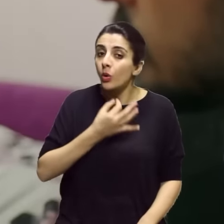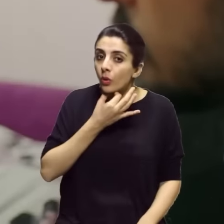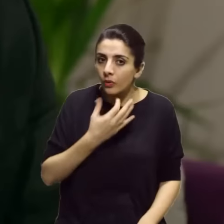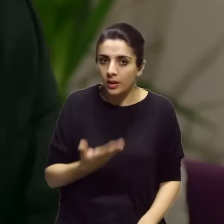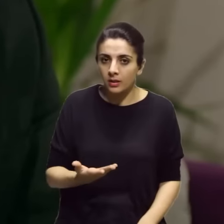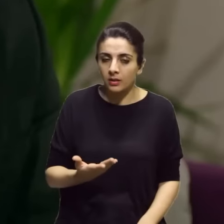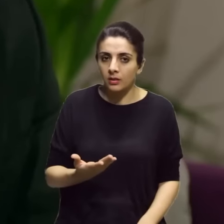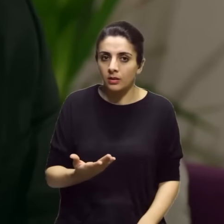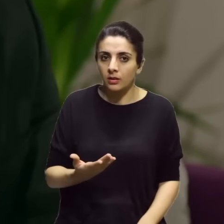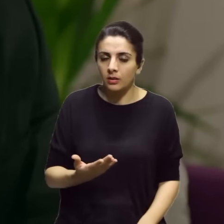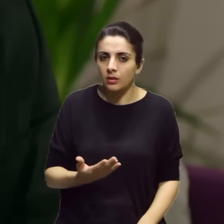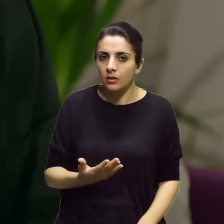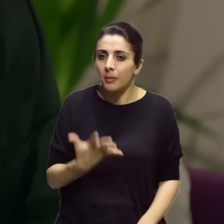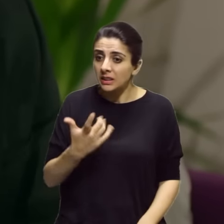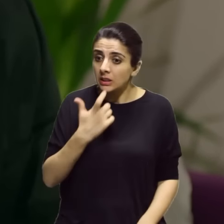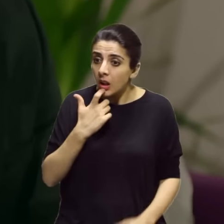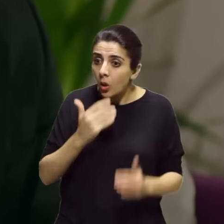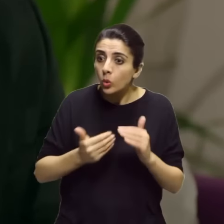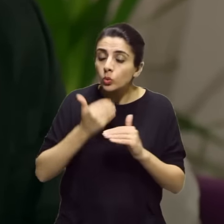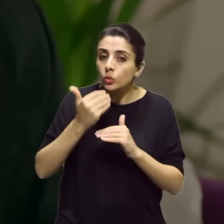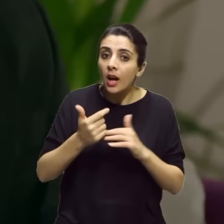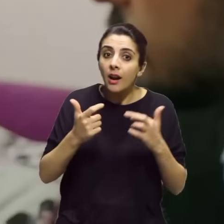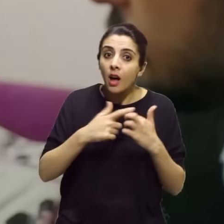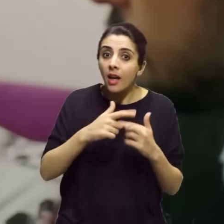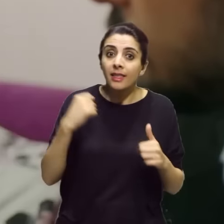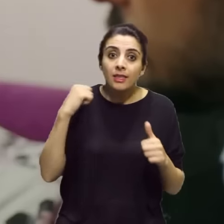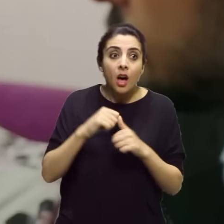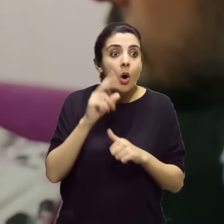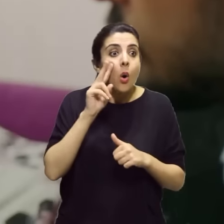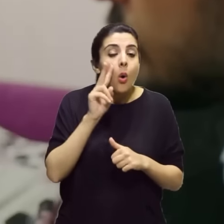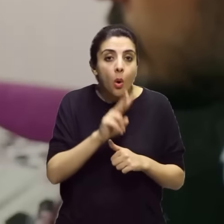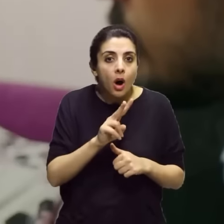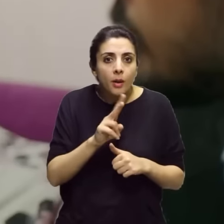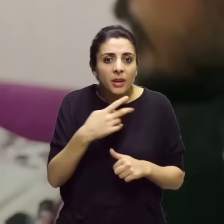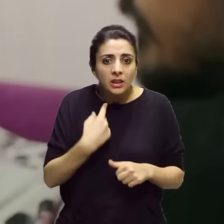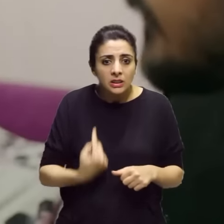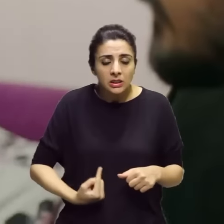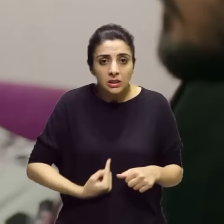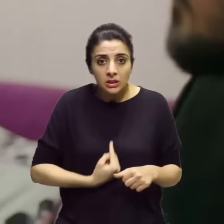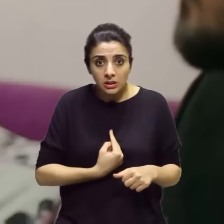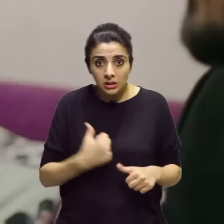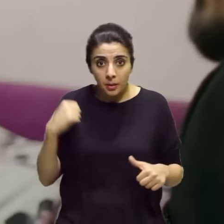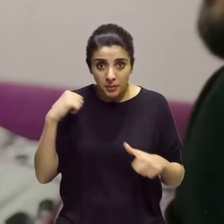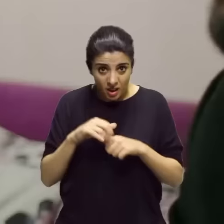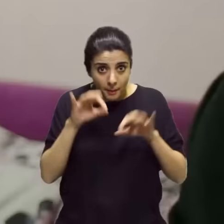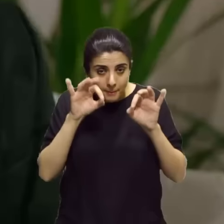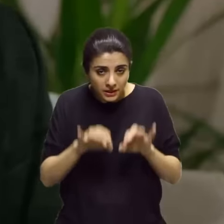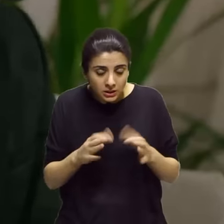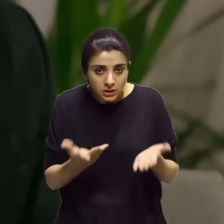olur. 5 yıl sonra Reyhan'ı tekrar gördüğünde ona karşı olan hislerin yeniden mi